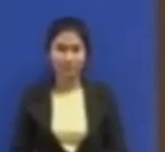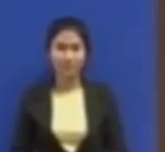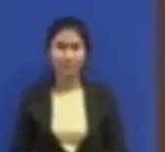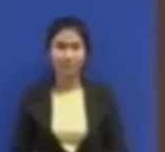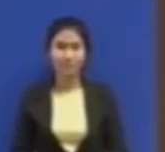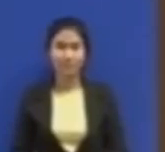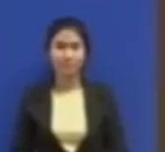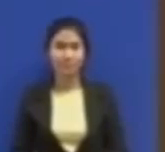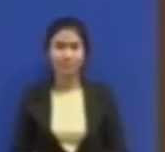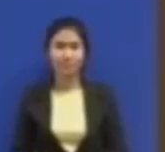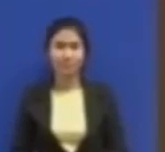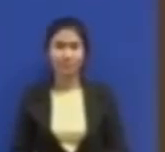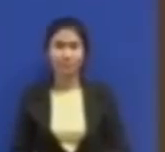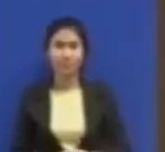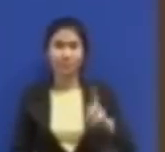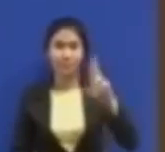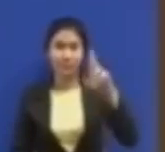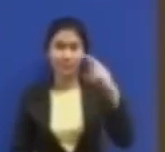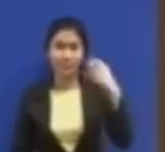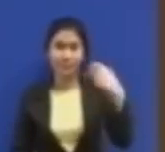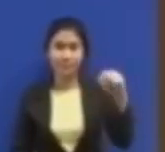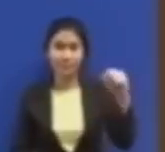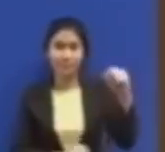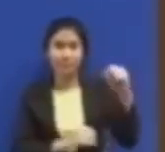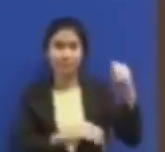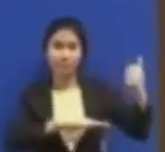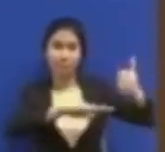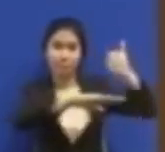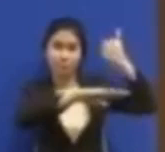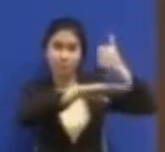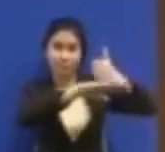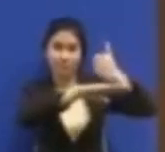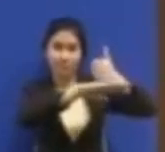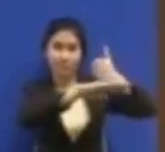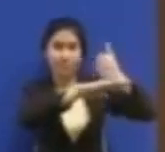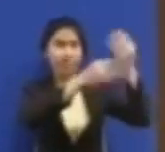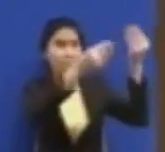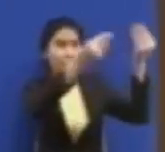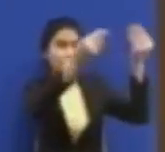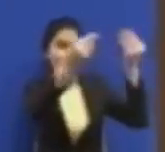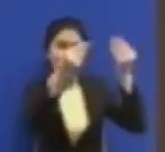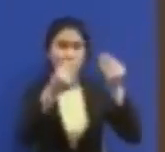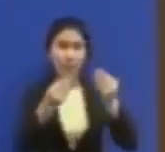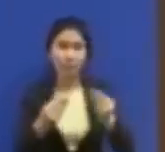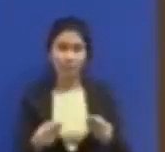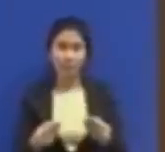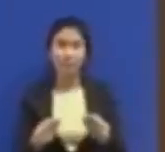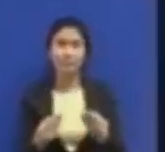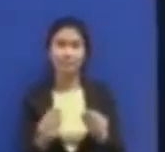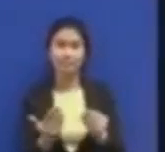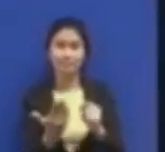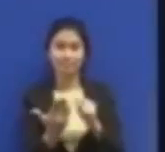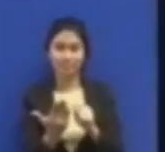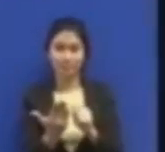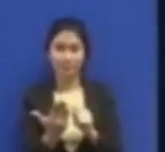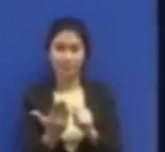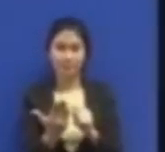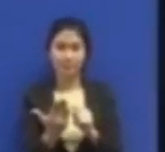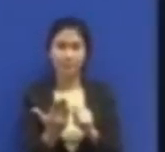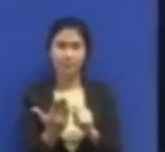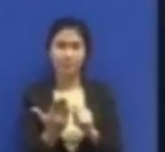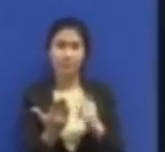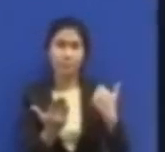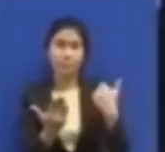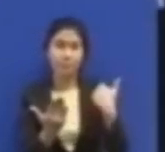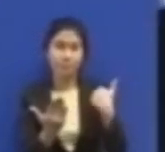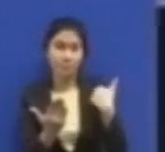ดีศรีสินทรมหาวชิราลงกรณ์พระวชิรเกล้าเจ้าอยู่หัวมีพระบรม